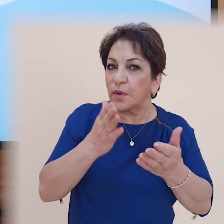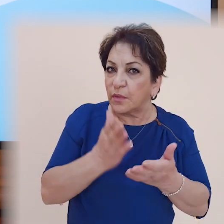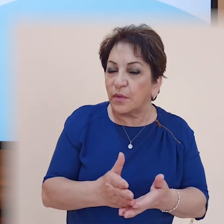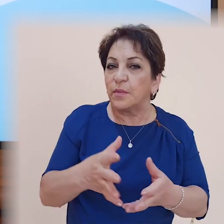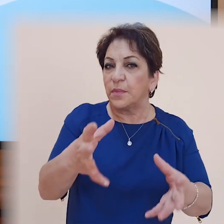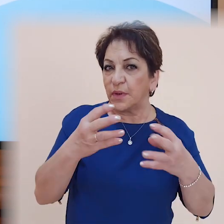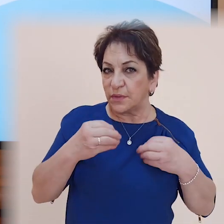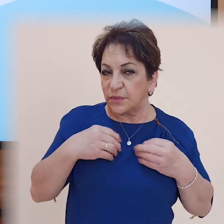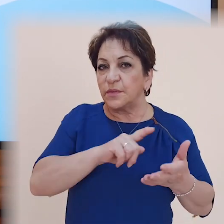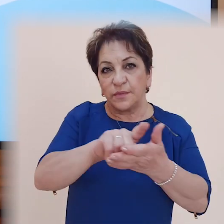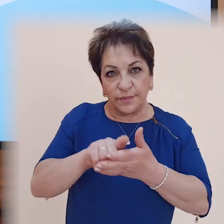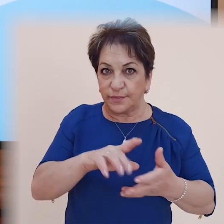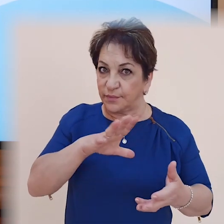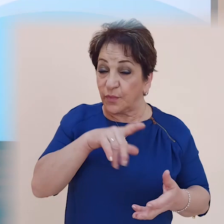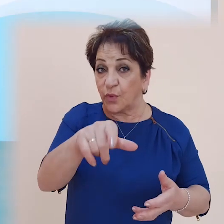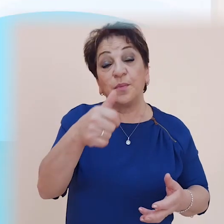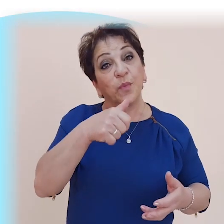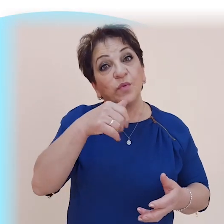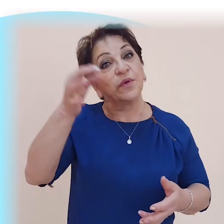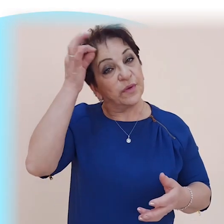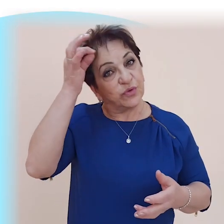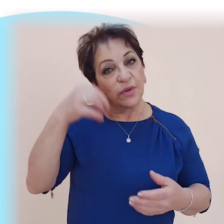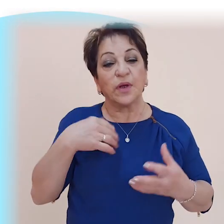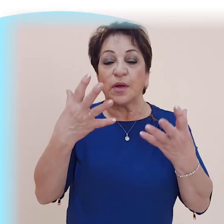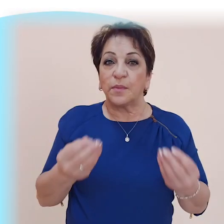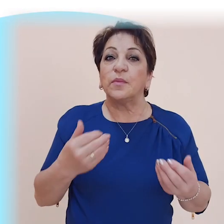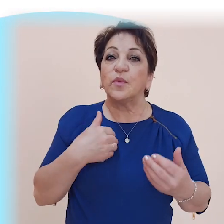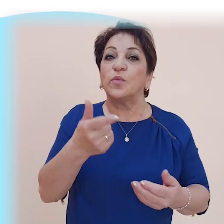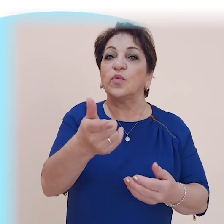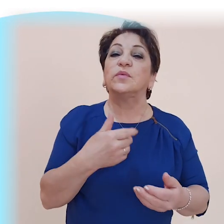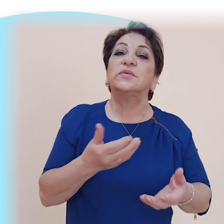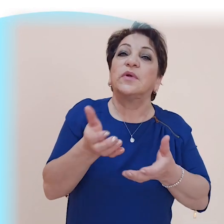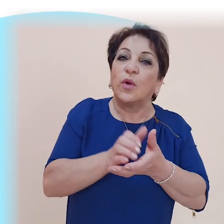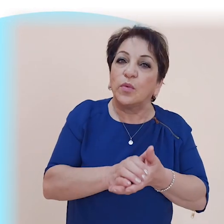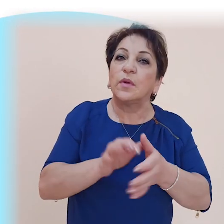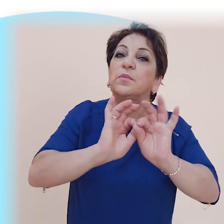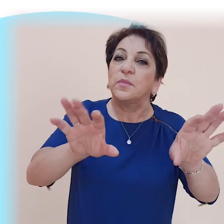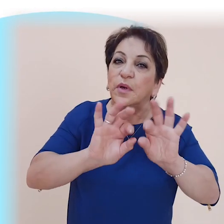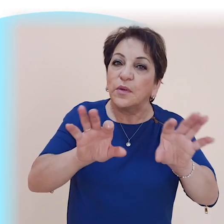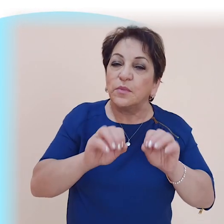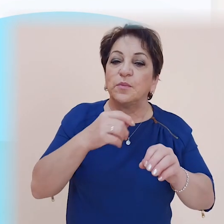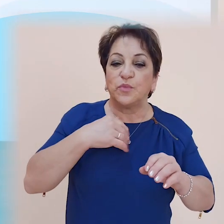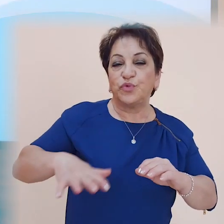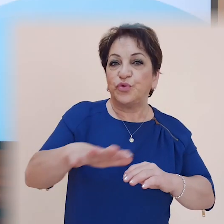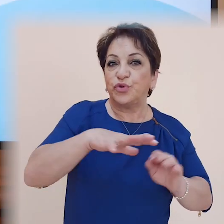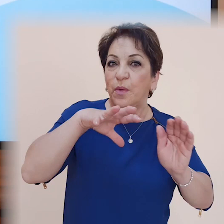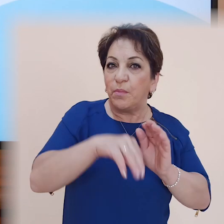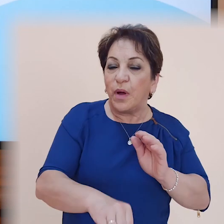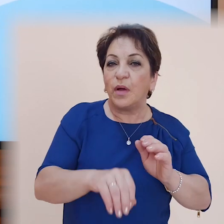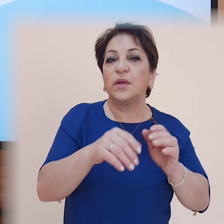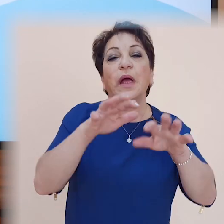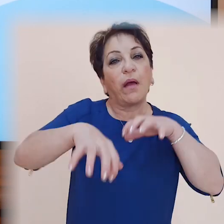կննարկել միասին։ Բորձեք հիշել, հիմա եկեք ծանոթանանք մեր շրջապատի որոշ երևույթների,